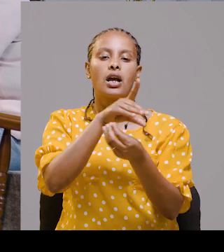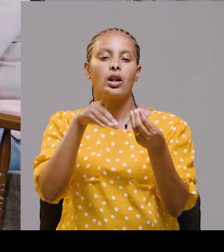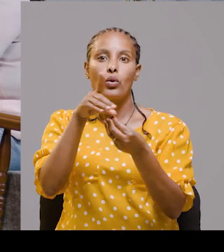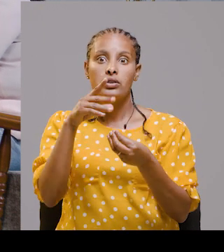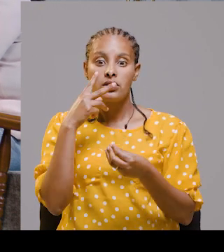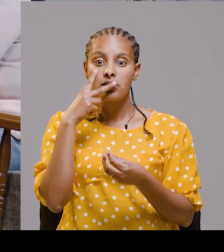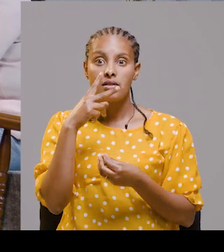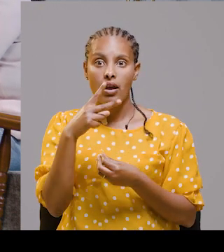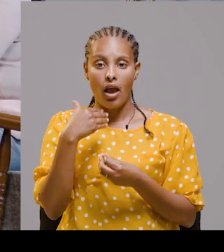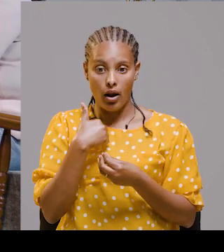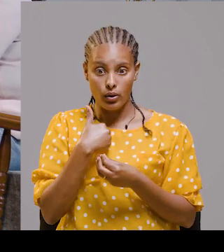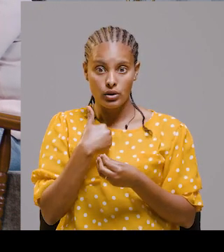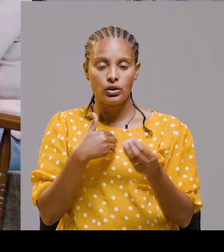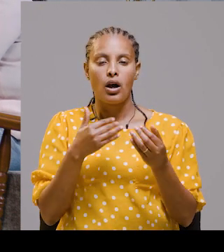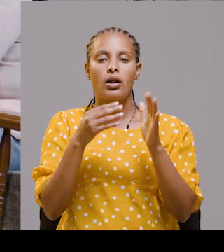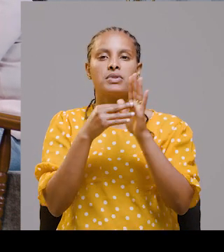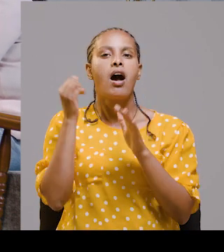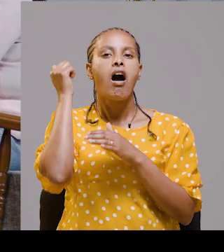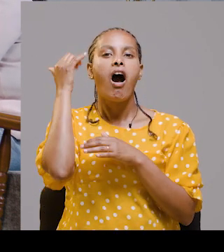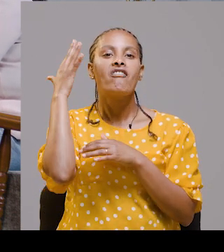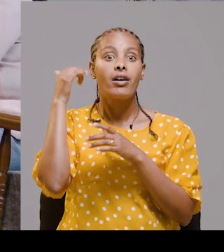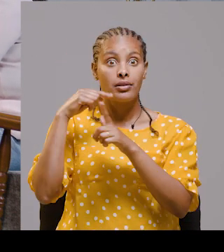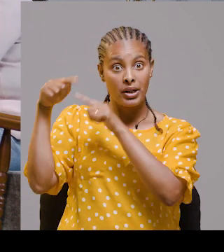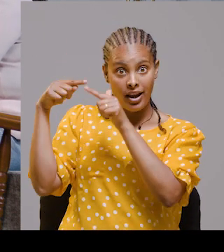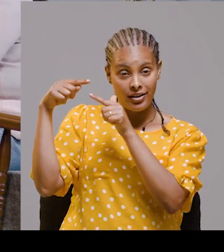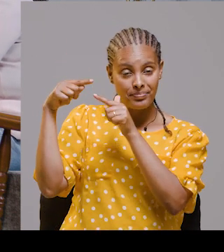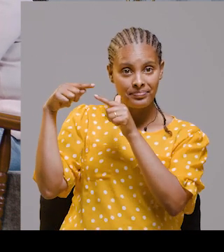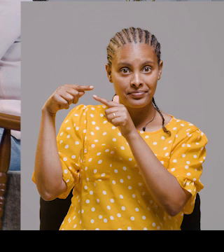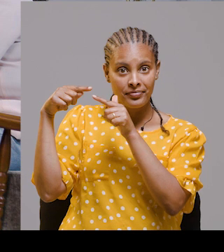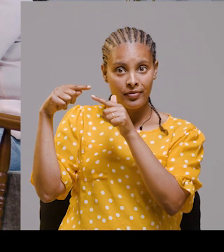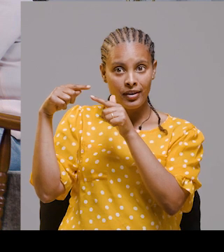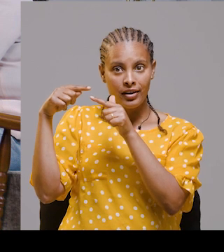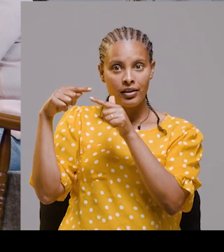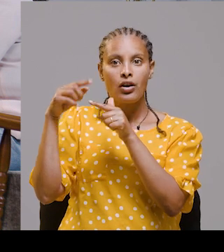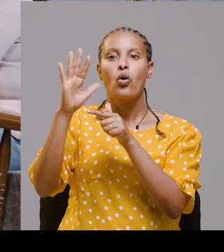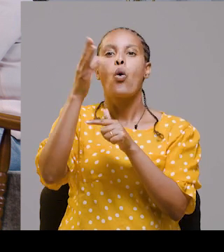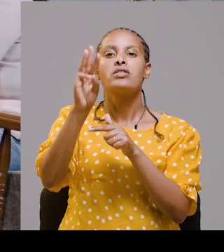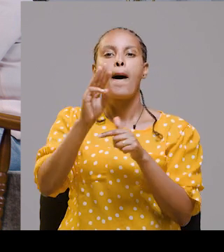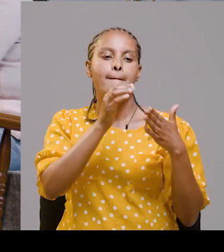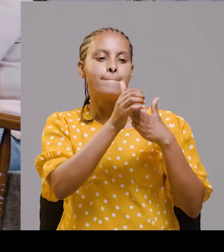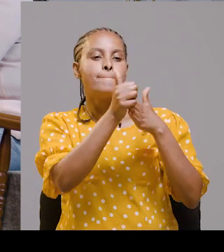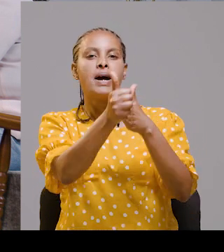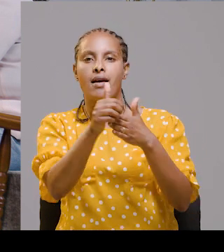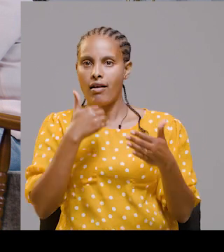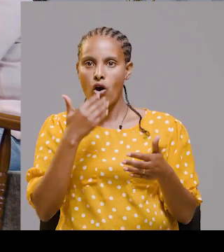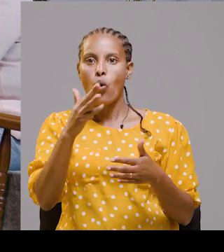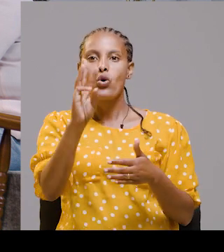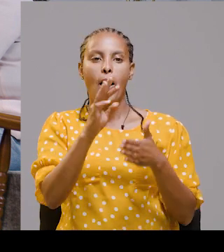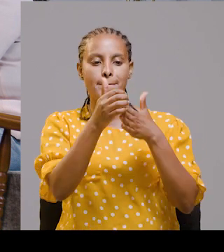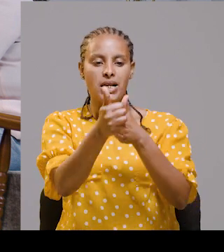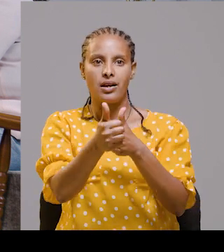ለሄደን ስናይ ያሉት ነገሮች አሉ። ለምሳሌ አፋር ላይ ብንሄድ የጎሳ መሪዎች አሉ። የጎሳ